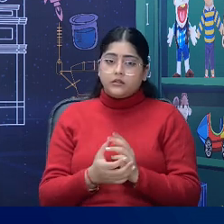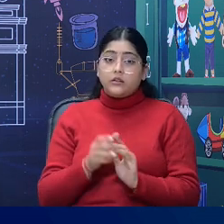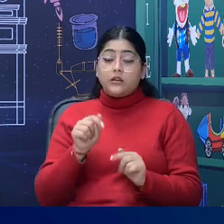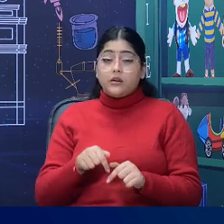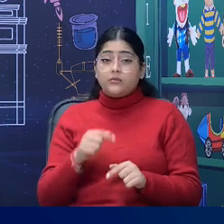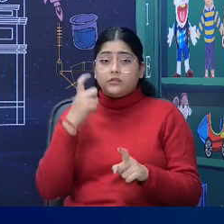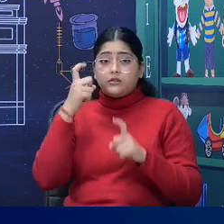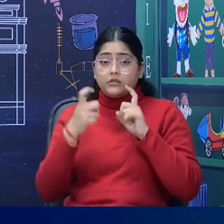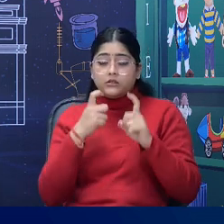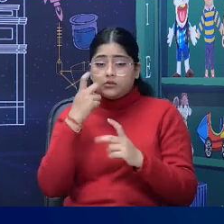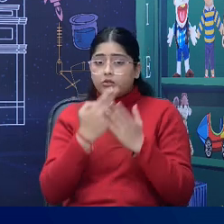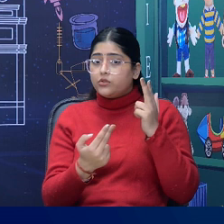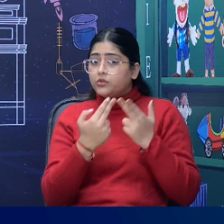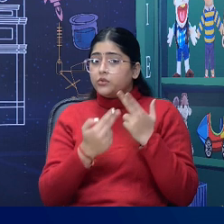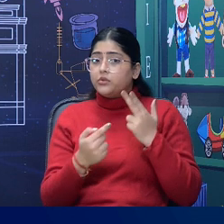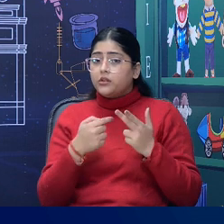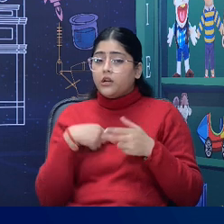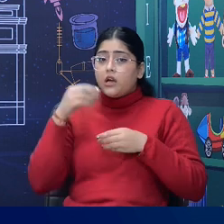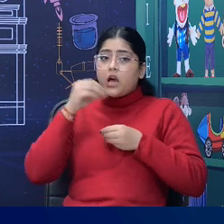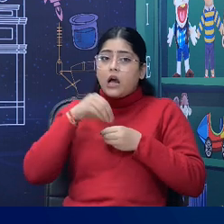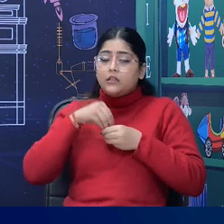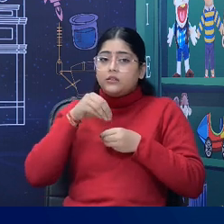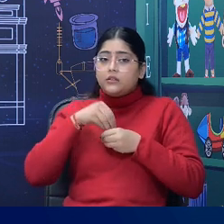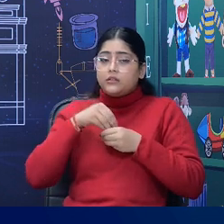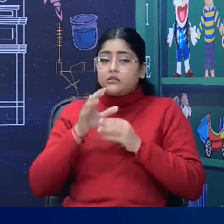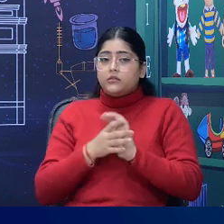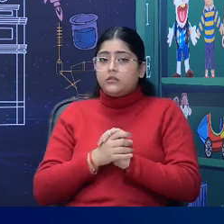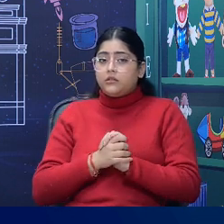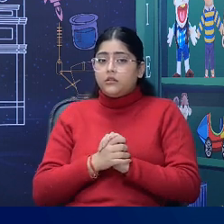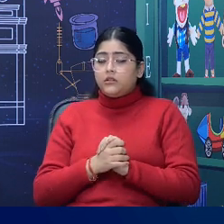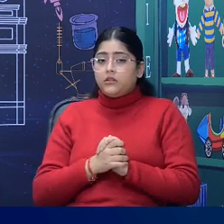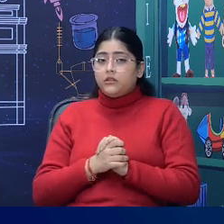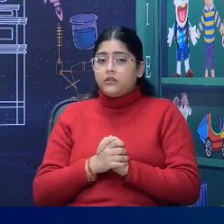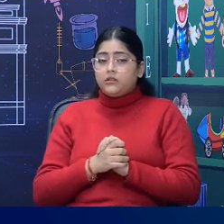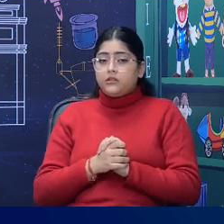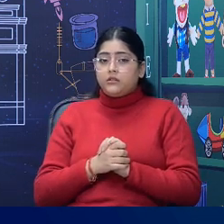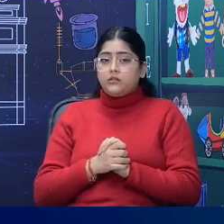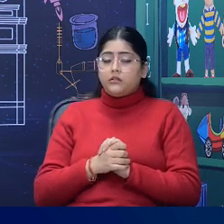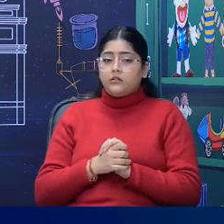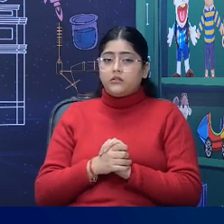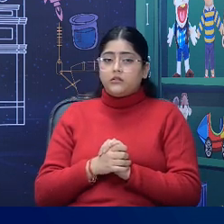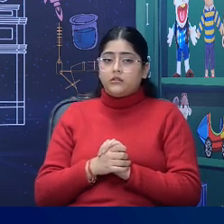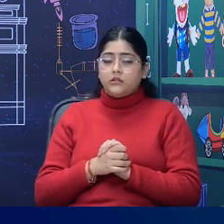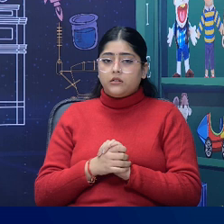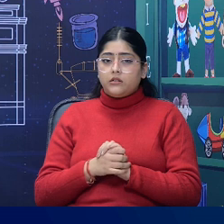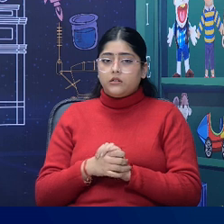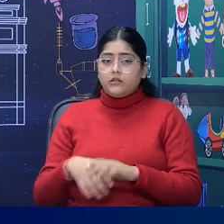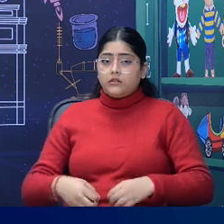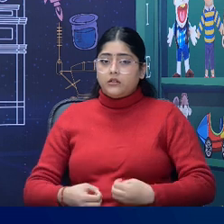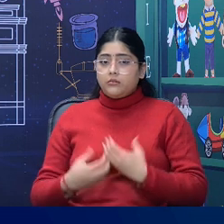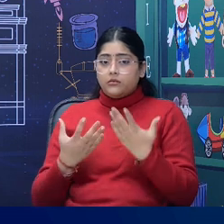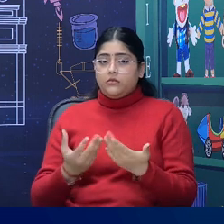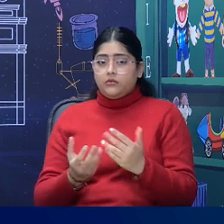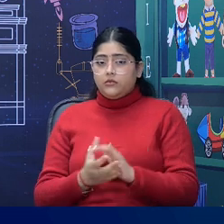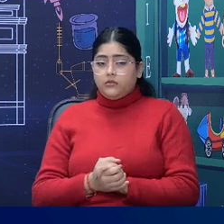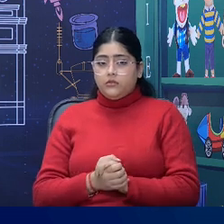मजबूर करती है और बही गहरे तक उनके अंदर वो घुसती है और उनको उद्वेलित और आंदोलित करती